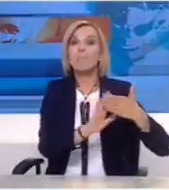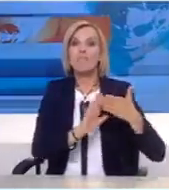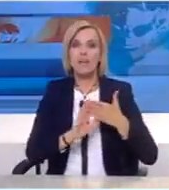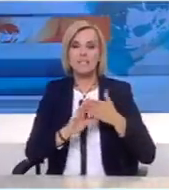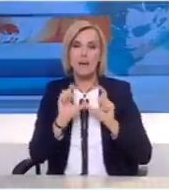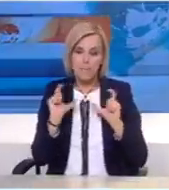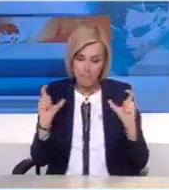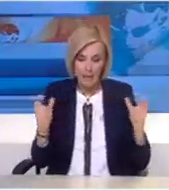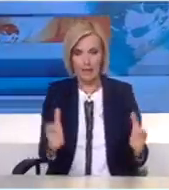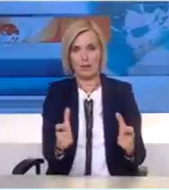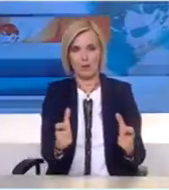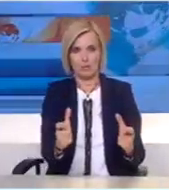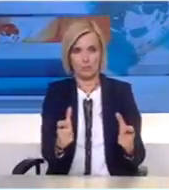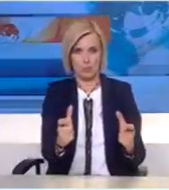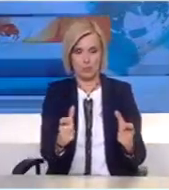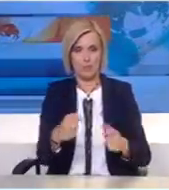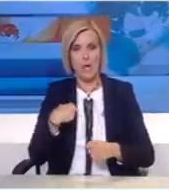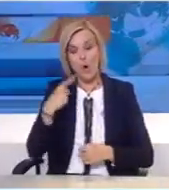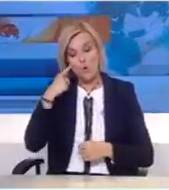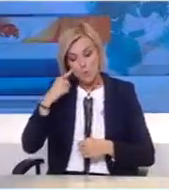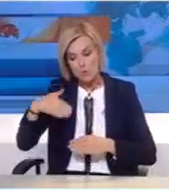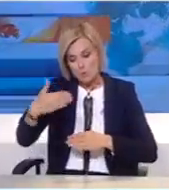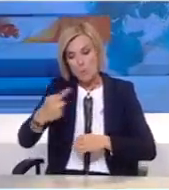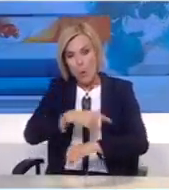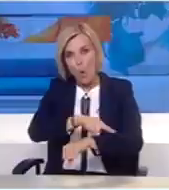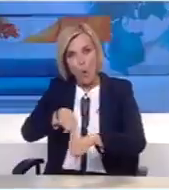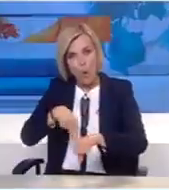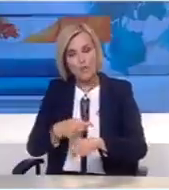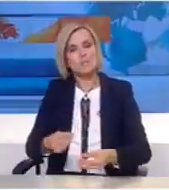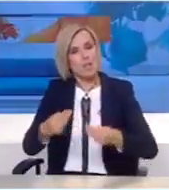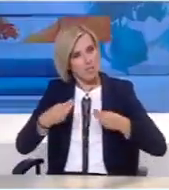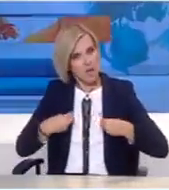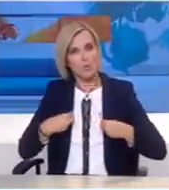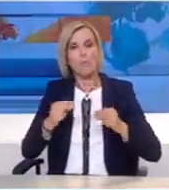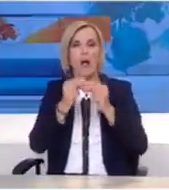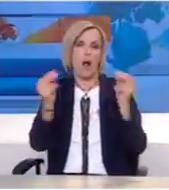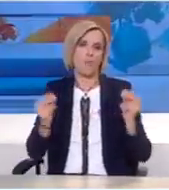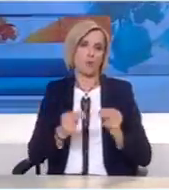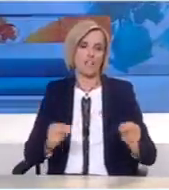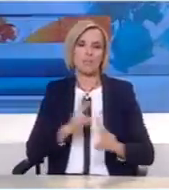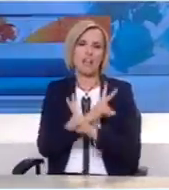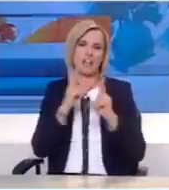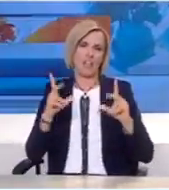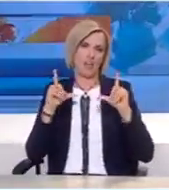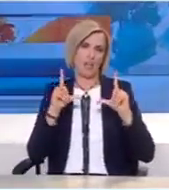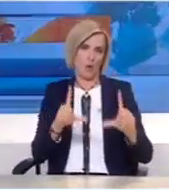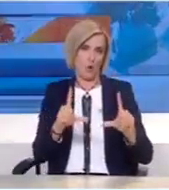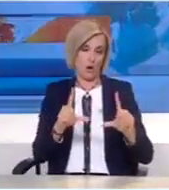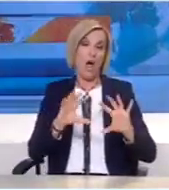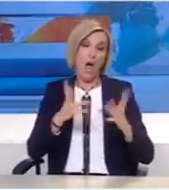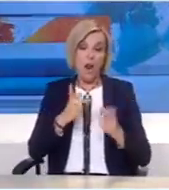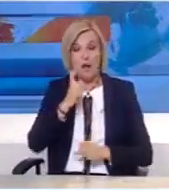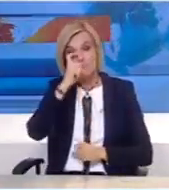είτε είναι low risk. Νομίζω ότι τις επόμενες ώρες θα έχουμε μεγαλύτερη εικόνα. Σε κάθε περίπτωση, τα πρωτόκολλα τα